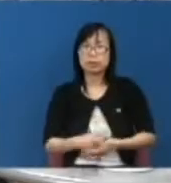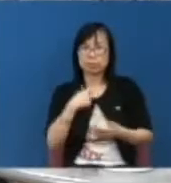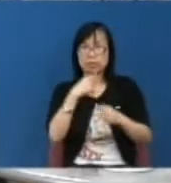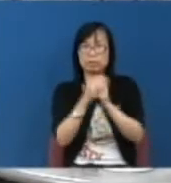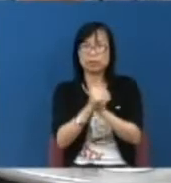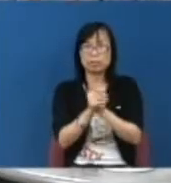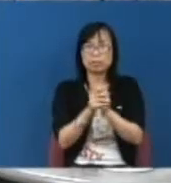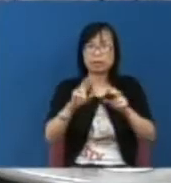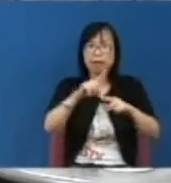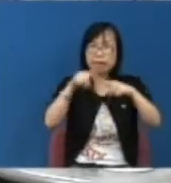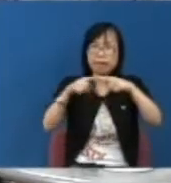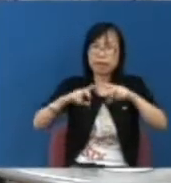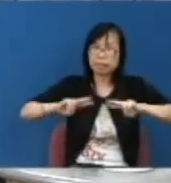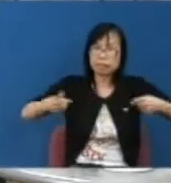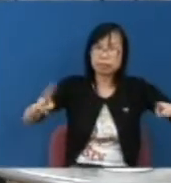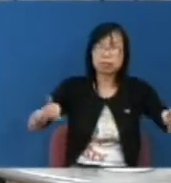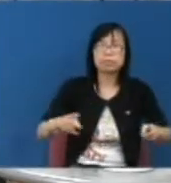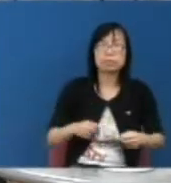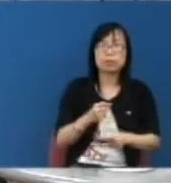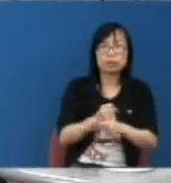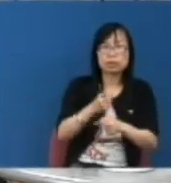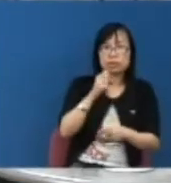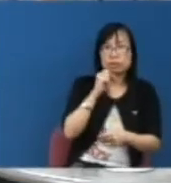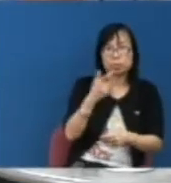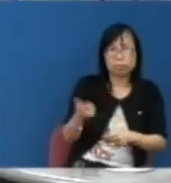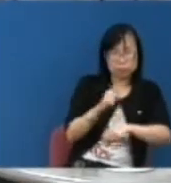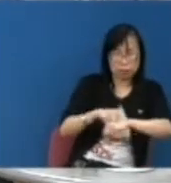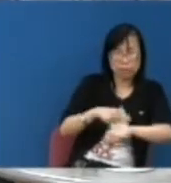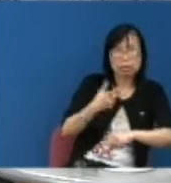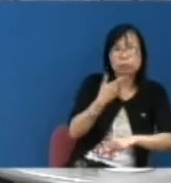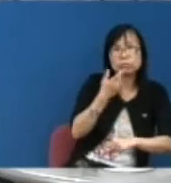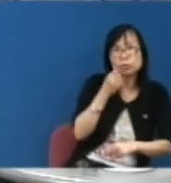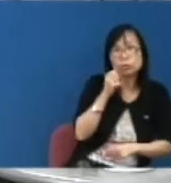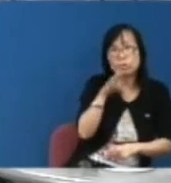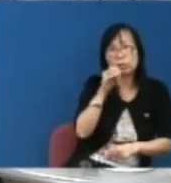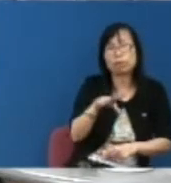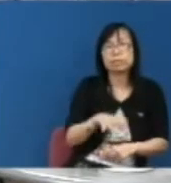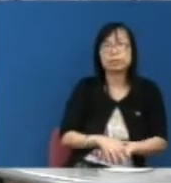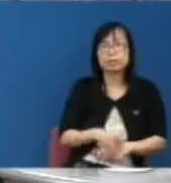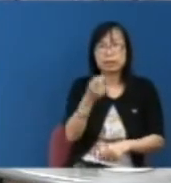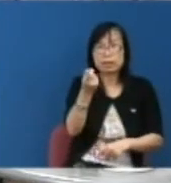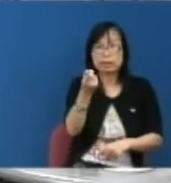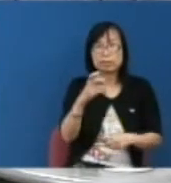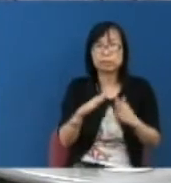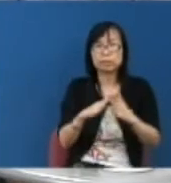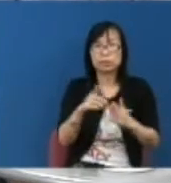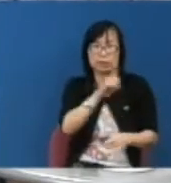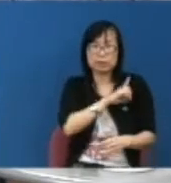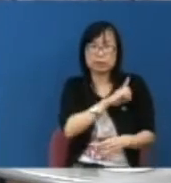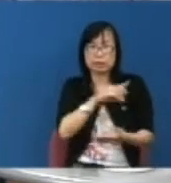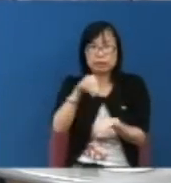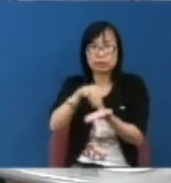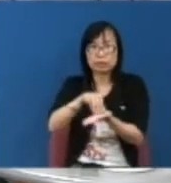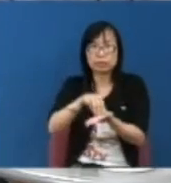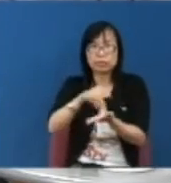商做咧，可能比較上需要時間去說服佢哋啊嘛。但係鄉村屋啊或丁屋係小業主嚟噶嘛，佢自己可以決定翻用